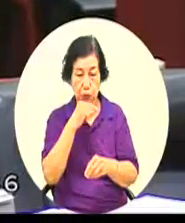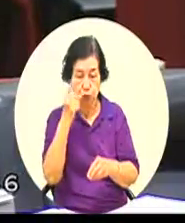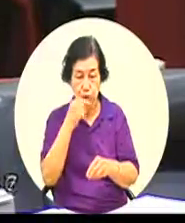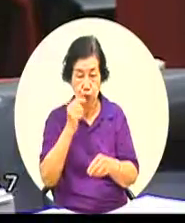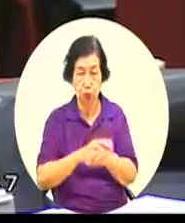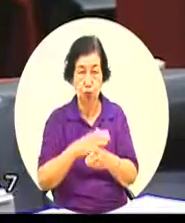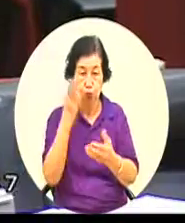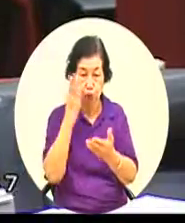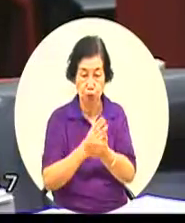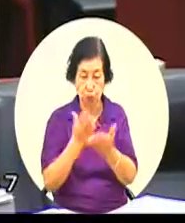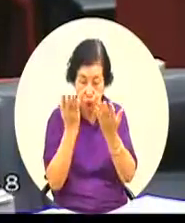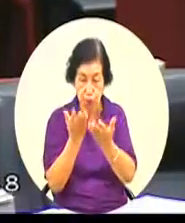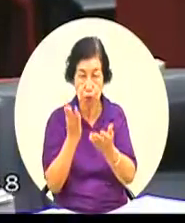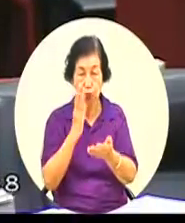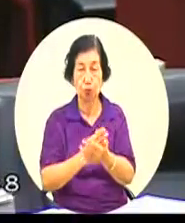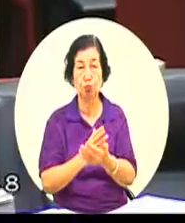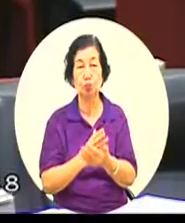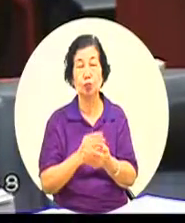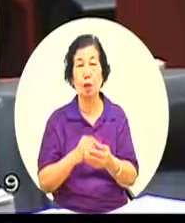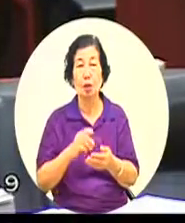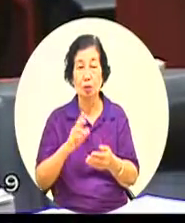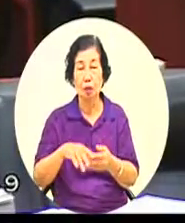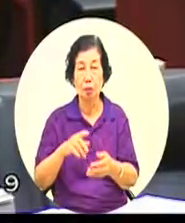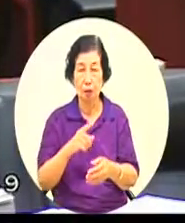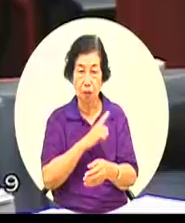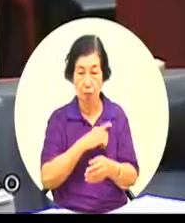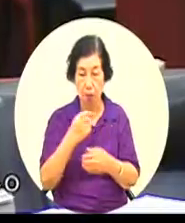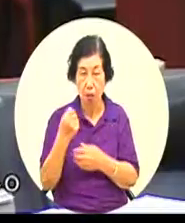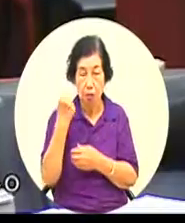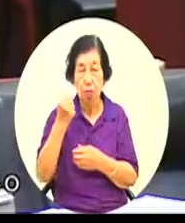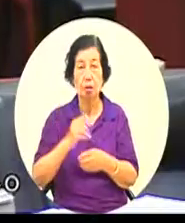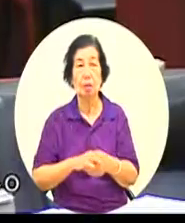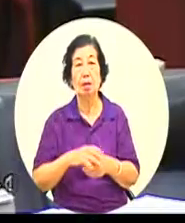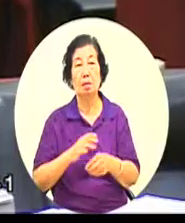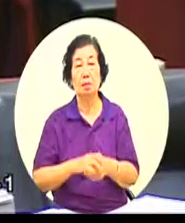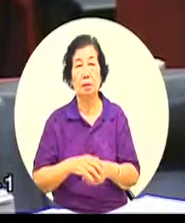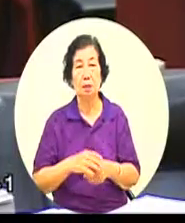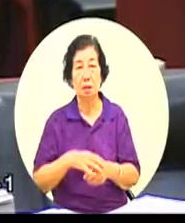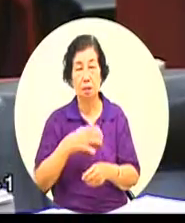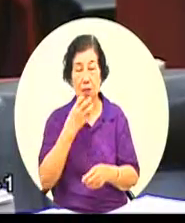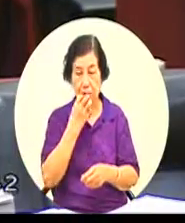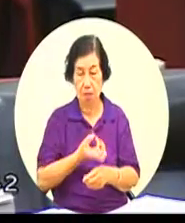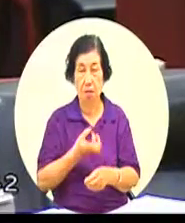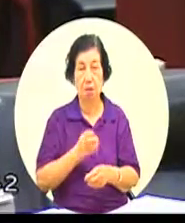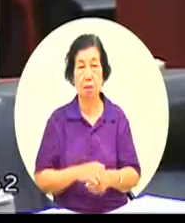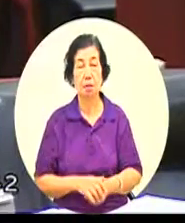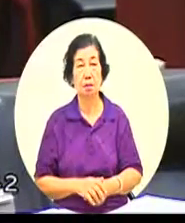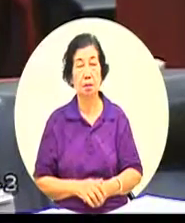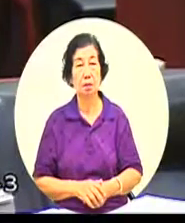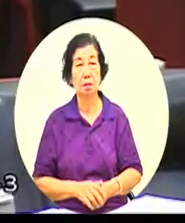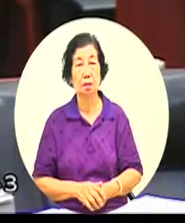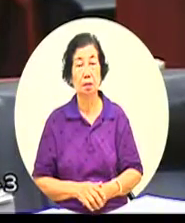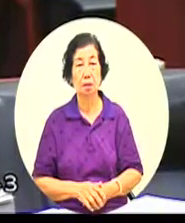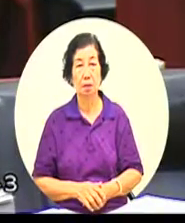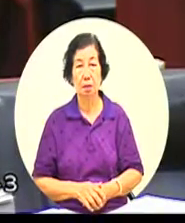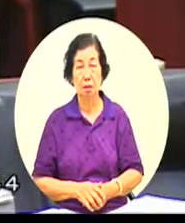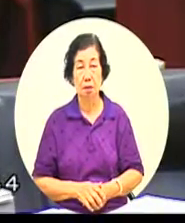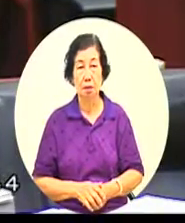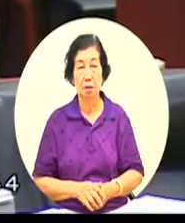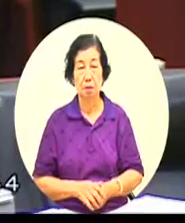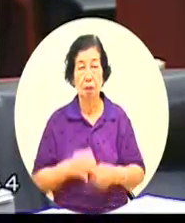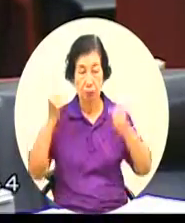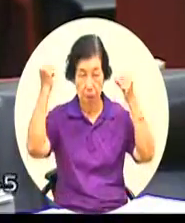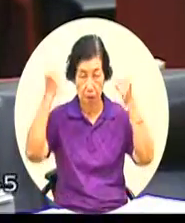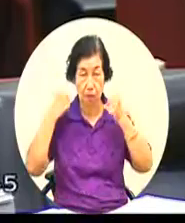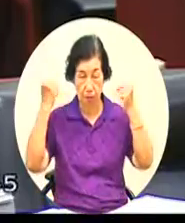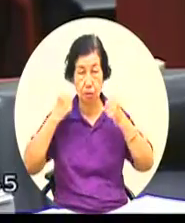都是，伊的受教也能升起的啦吼，是不？可以不可以考虑一下啦吼？迄、那个即摆来我们那个体检处啦吼，